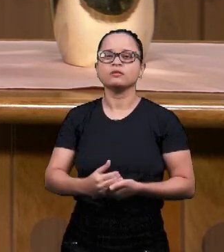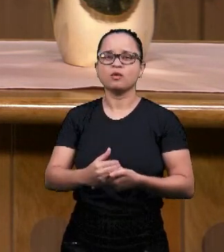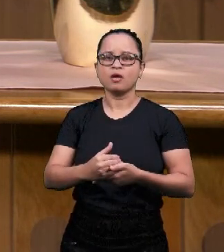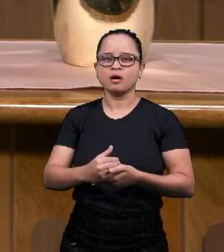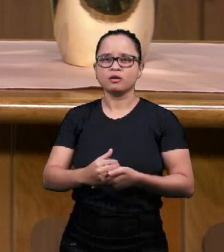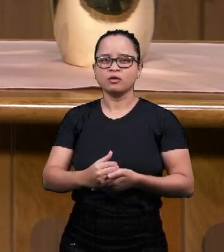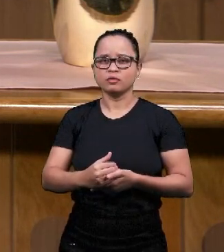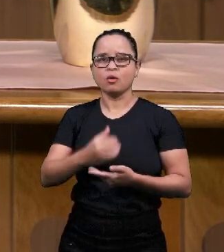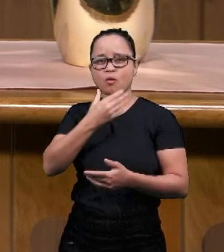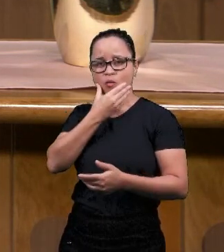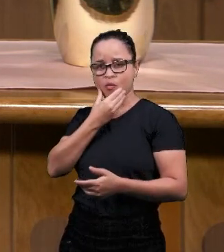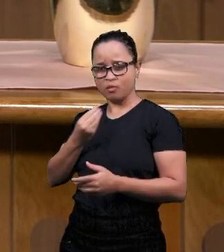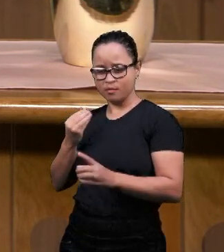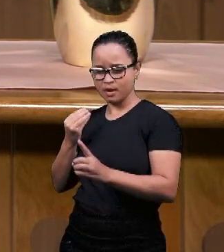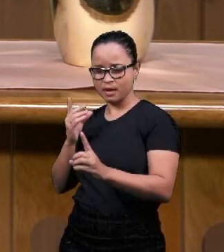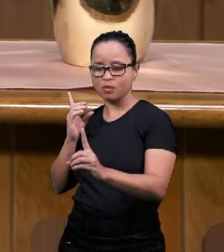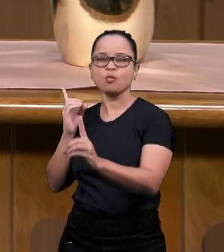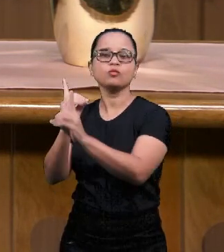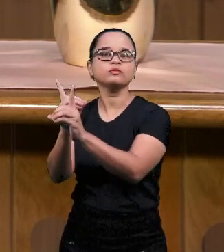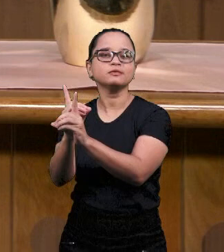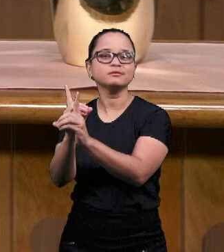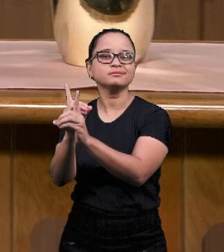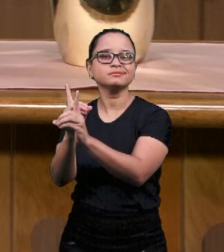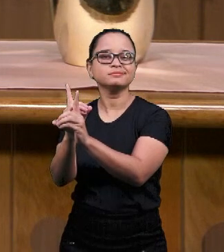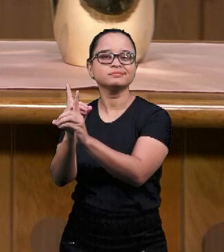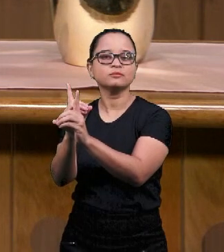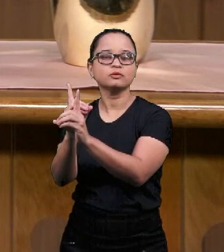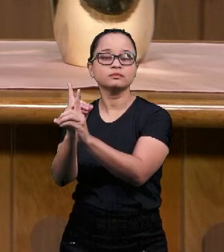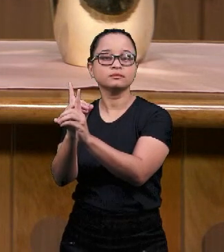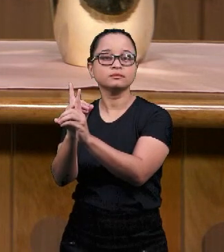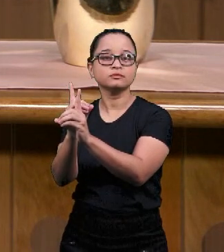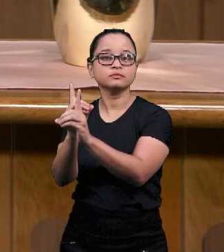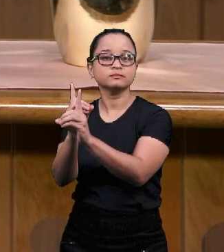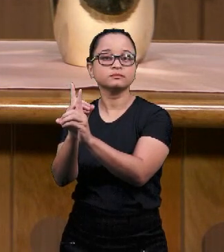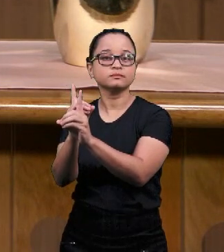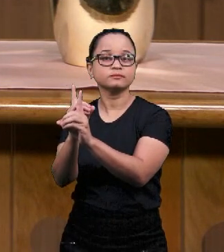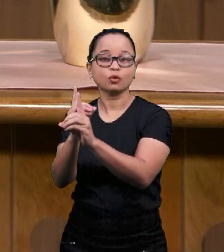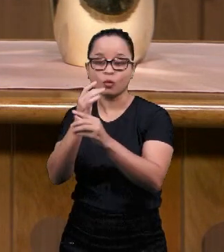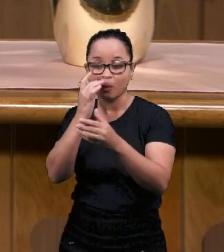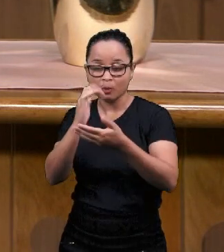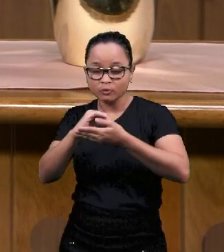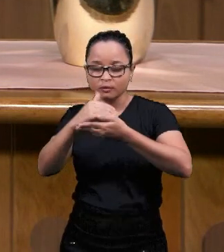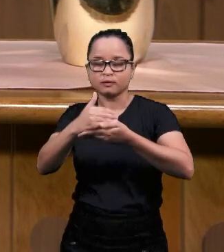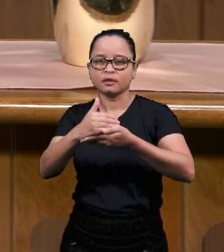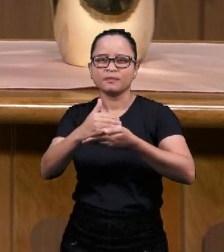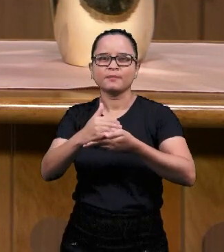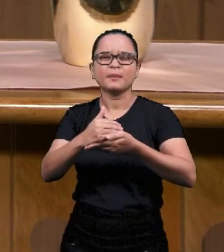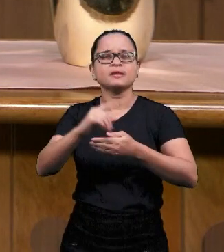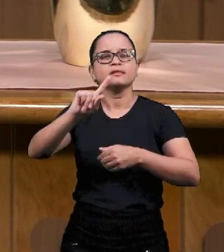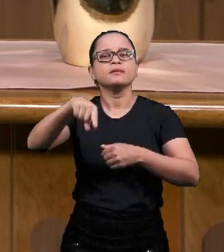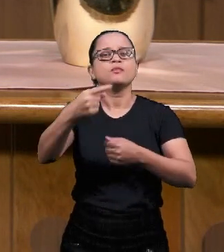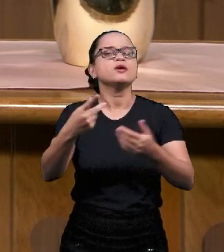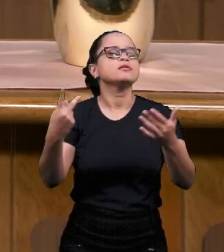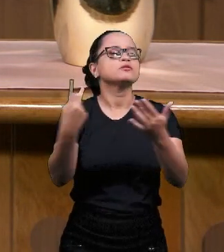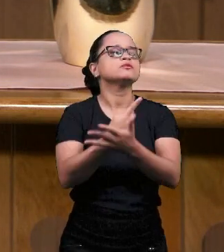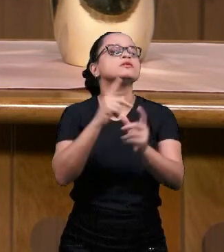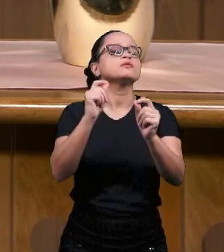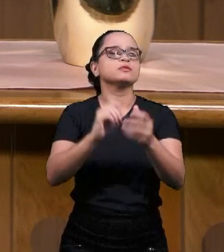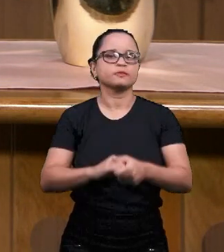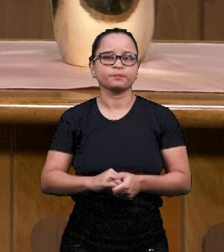находишь это сокровище. Но что он начал делать после того, как он нашел? И вот в этом вся